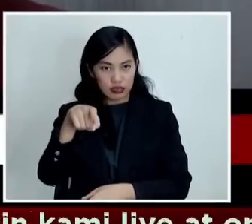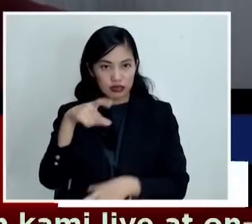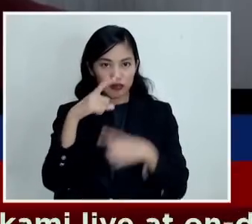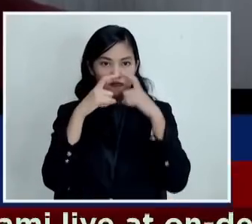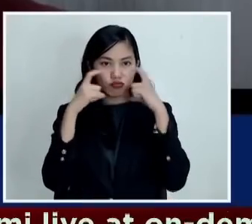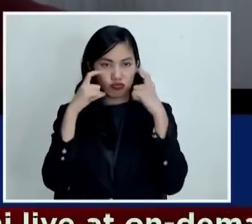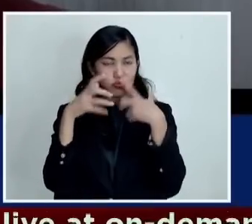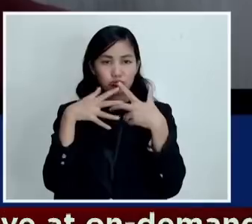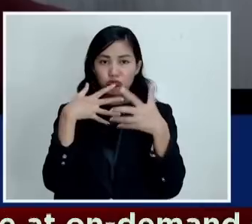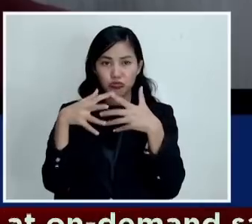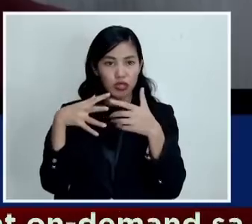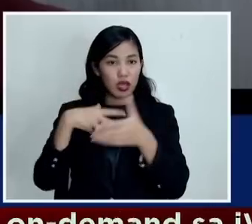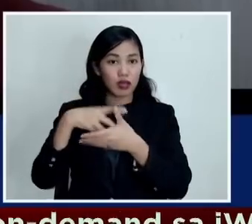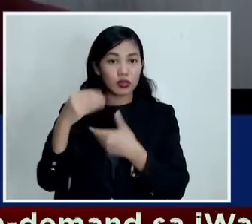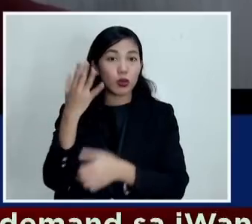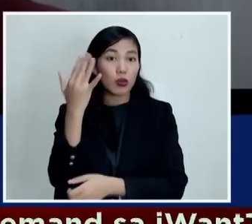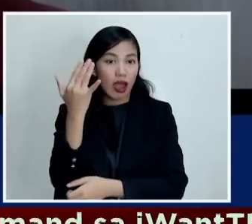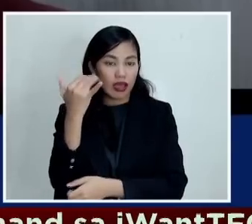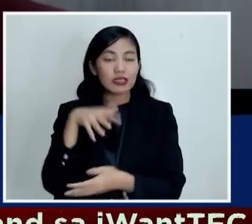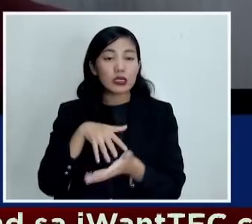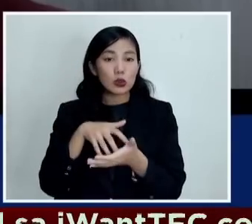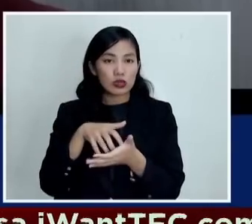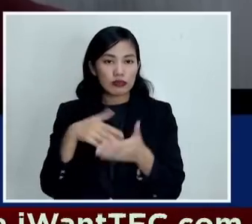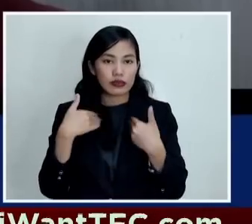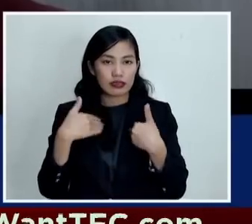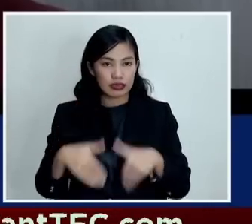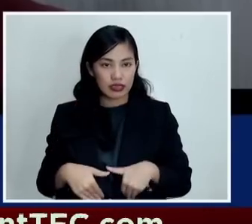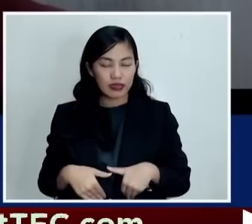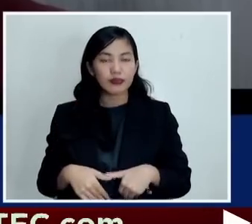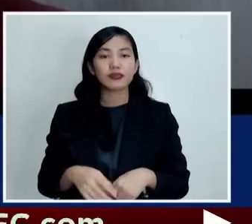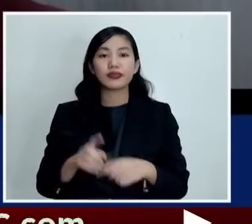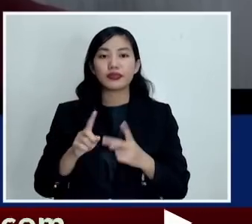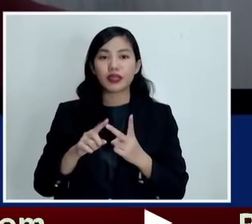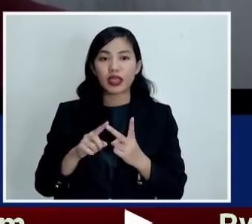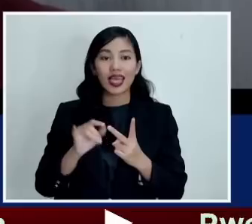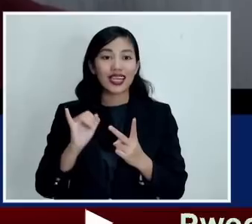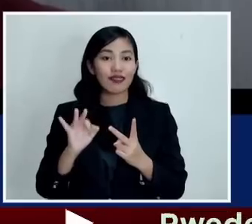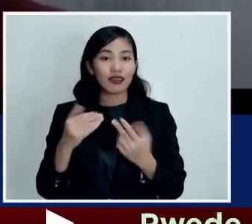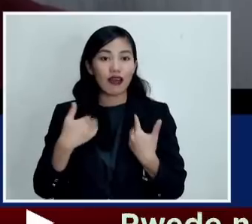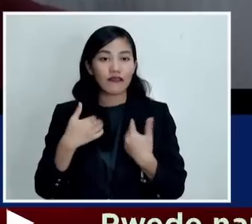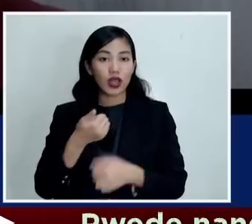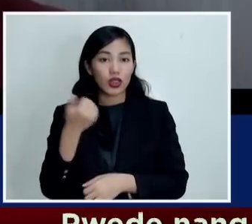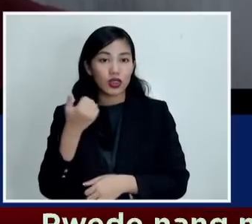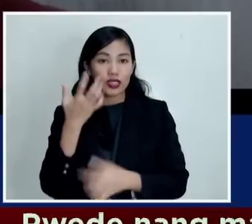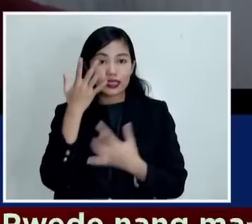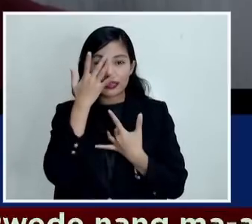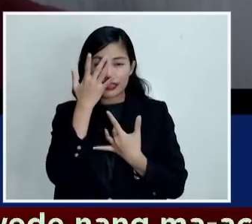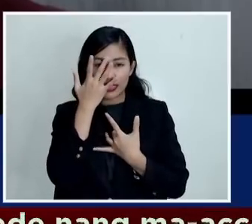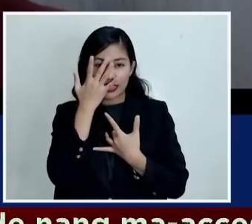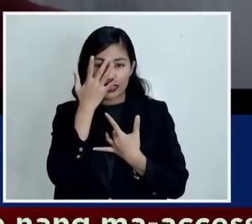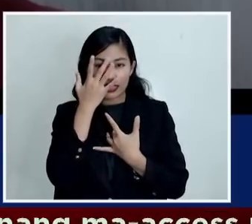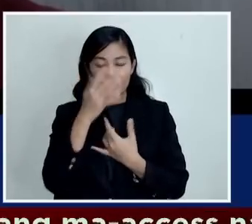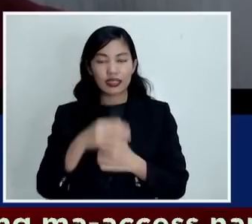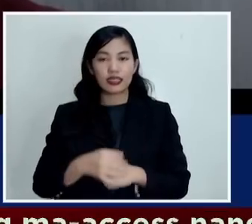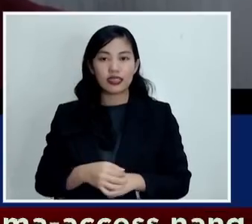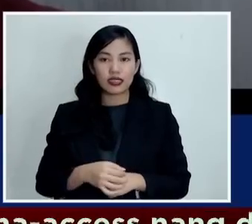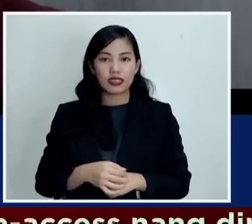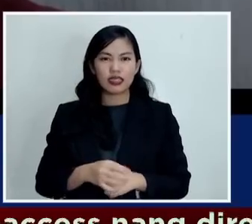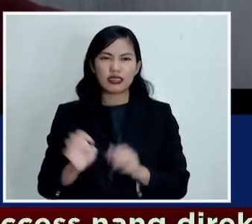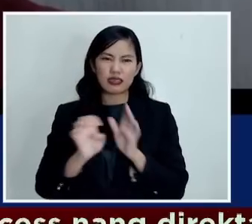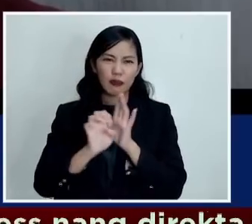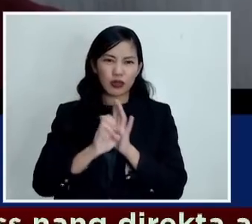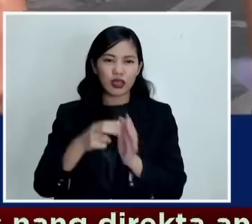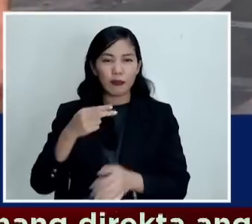no? Because you are vulnerable. Second, if you have comorbid conditions, especially hypertension, no,